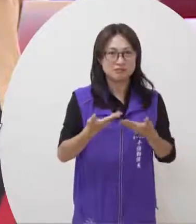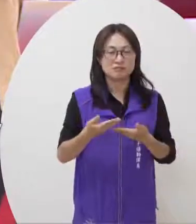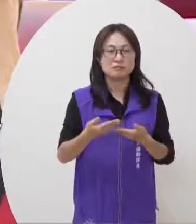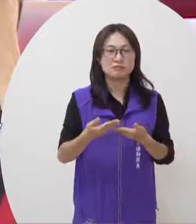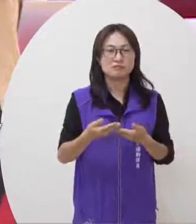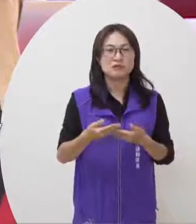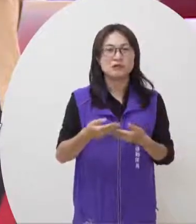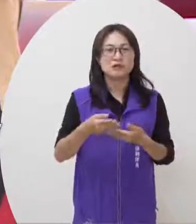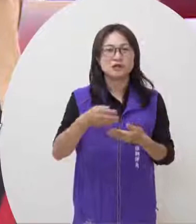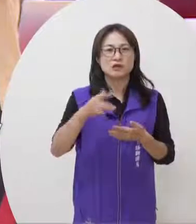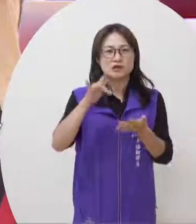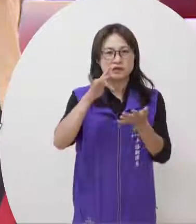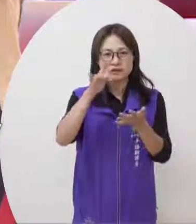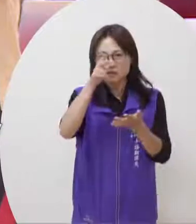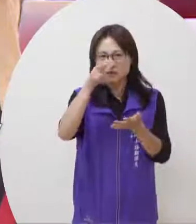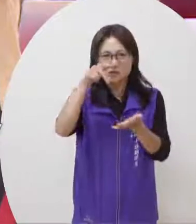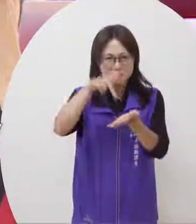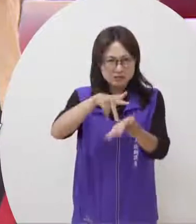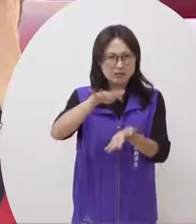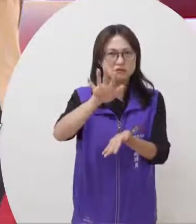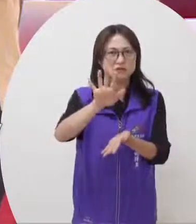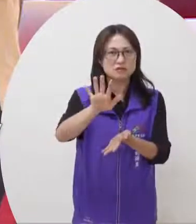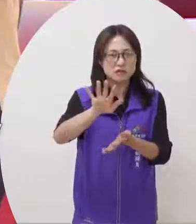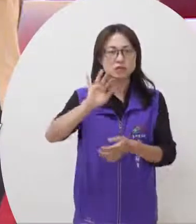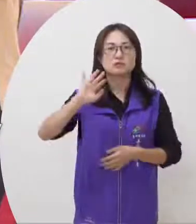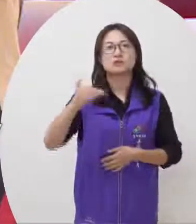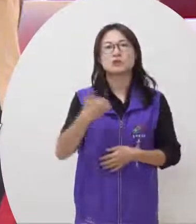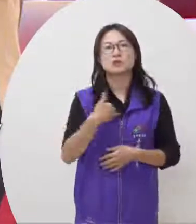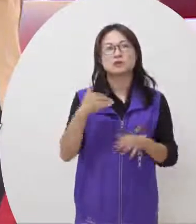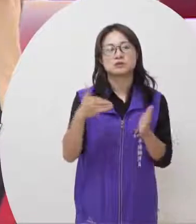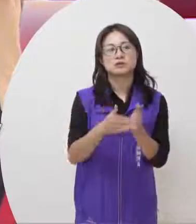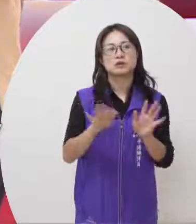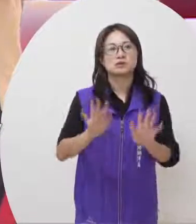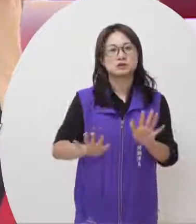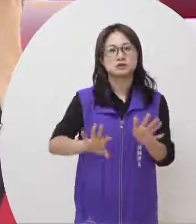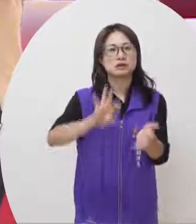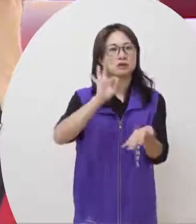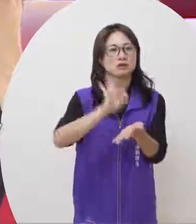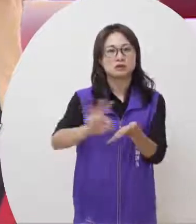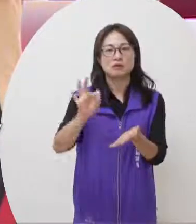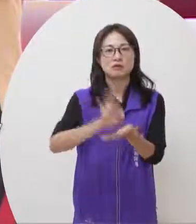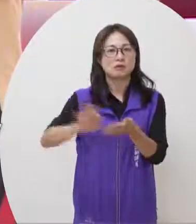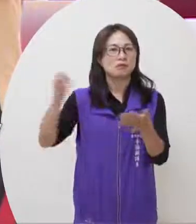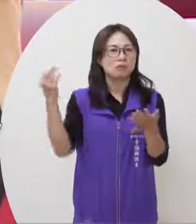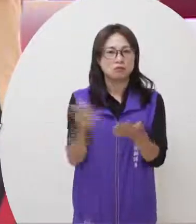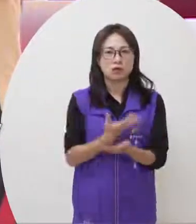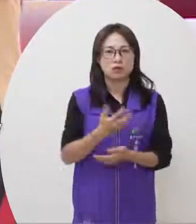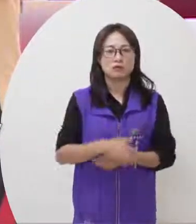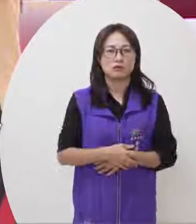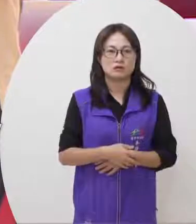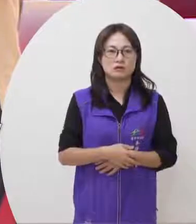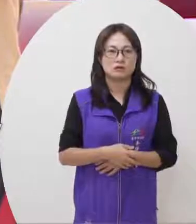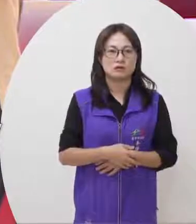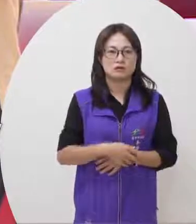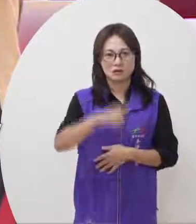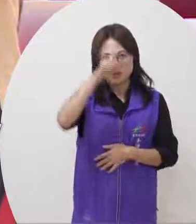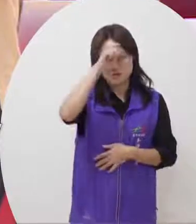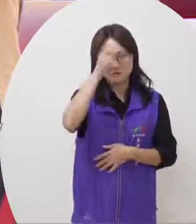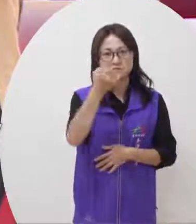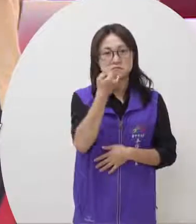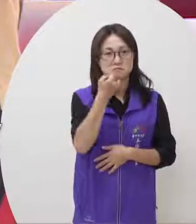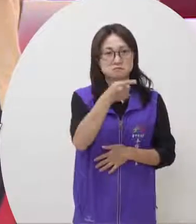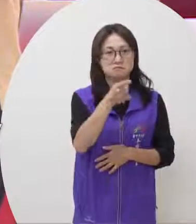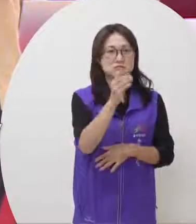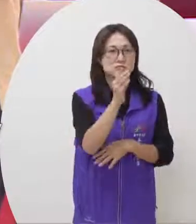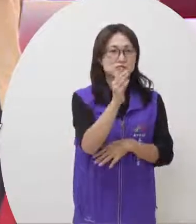但是呢我到截至目前为止已经用之却早，所以说这边是不是能够请我们的市